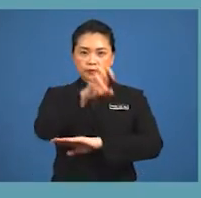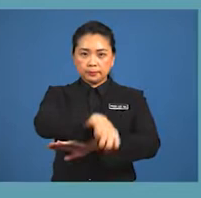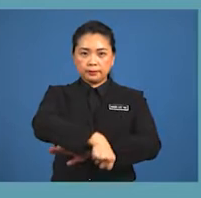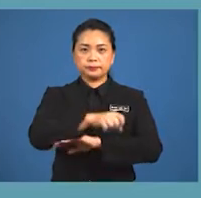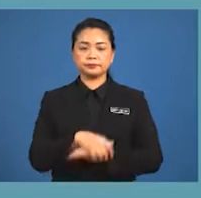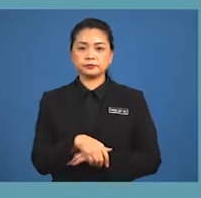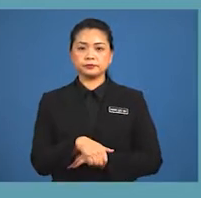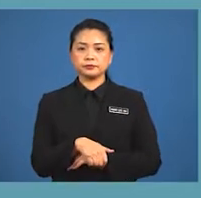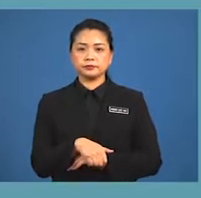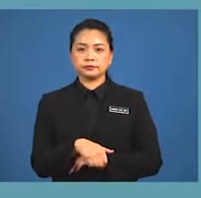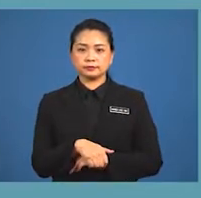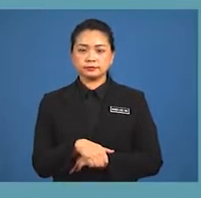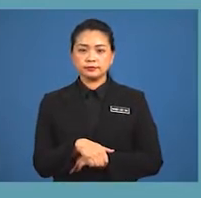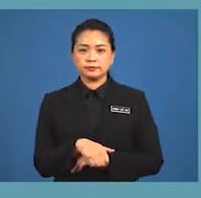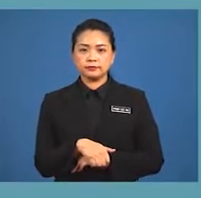semalaman.